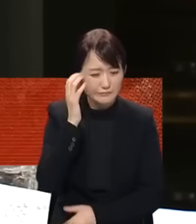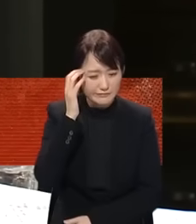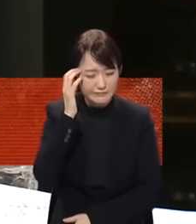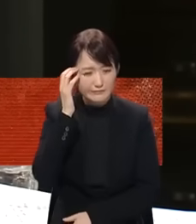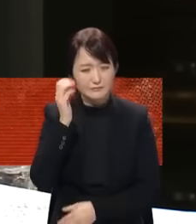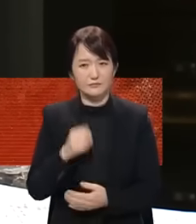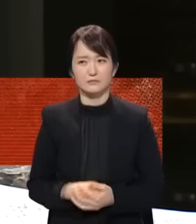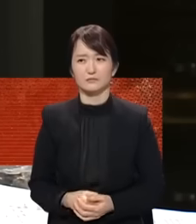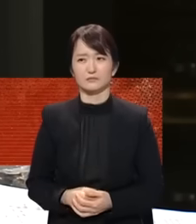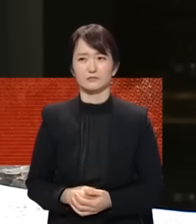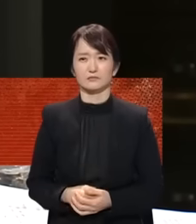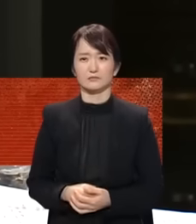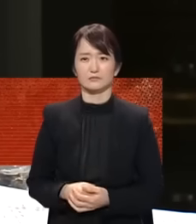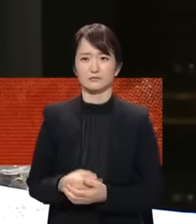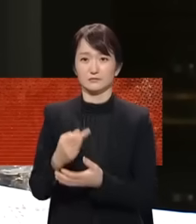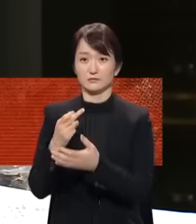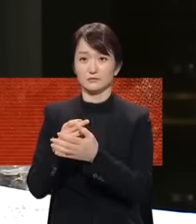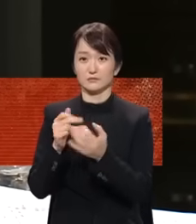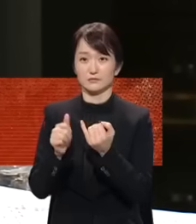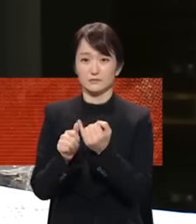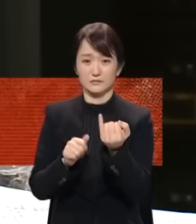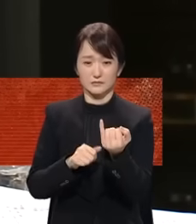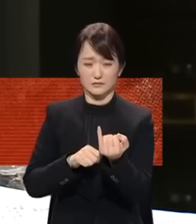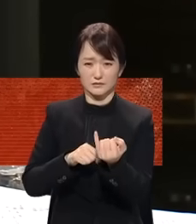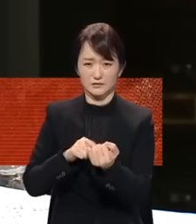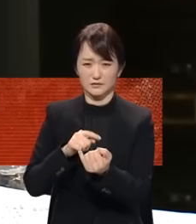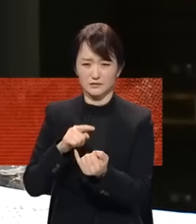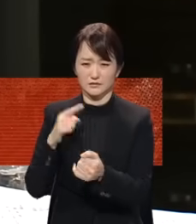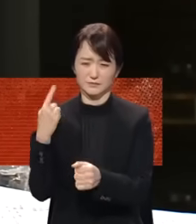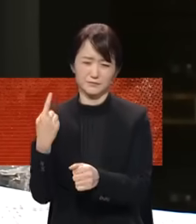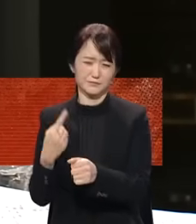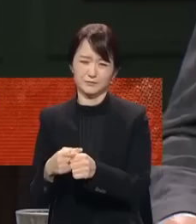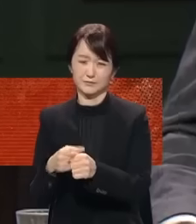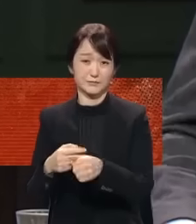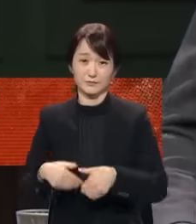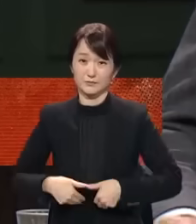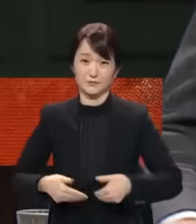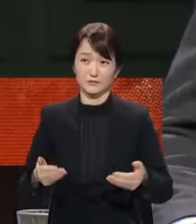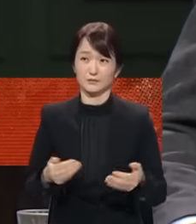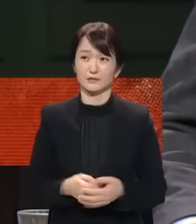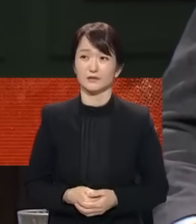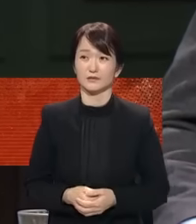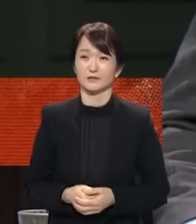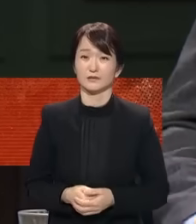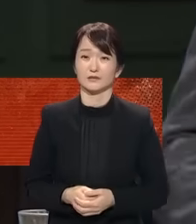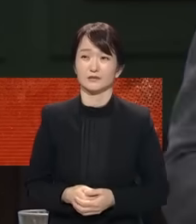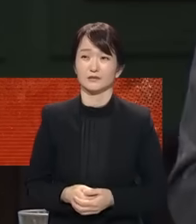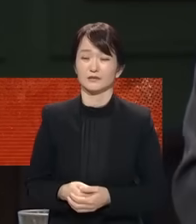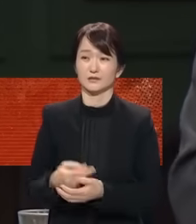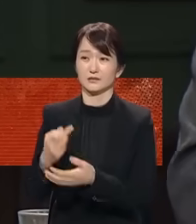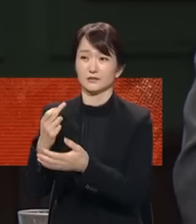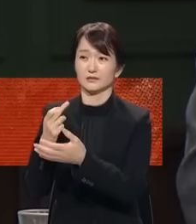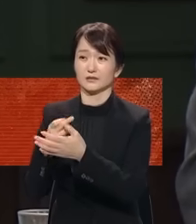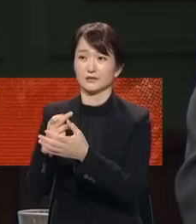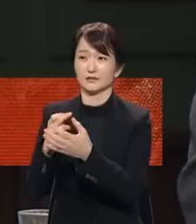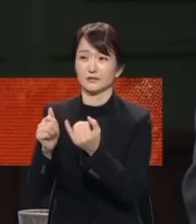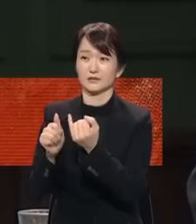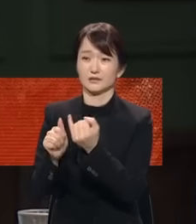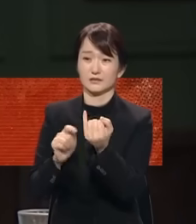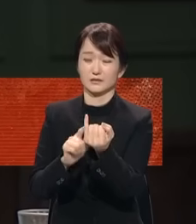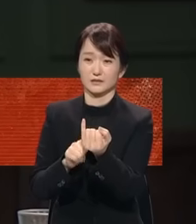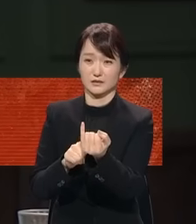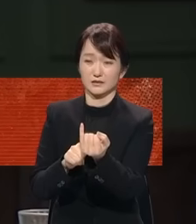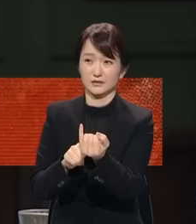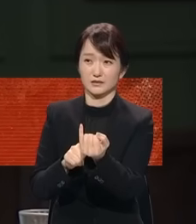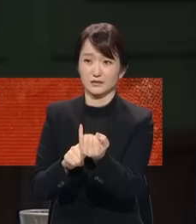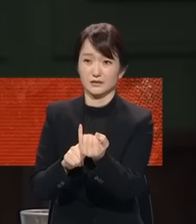뭐 흉을 보낼 것까지는 없잖아요 또. 아, 근데 또 그런 건 아닌 것 같은 게 그 형님 앞에서는 사연자 흉 보는 것 같은 그런 정황을 이 사연자가